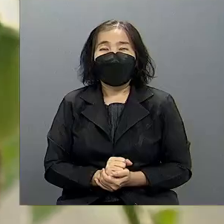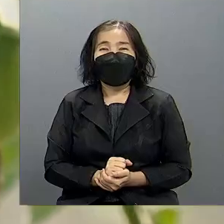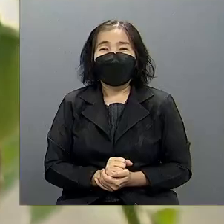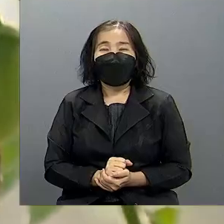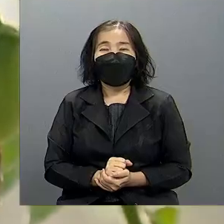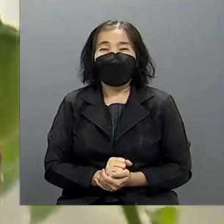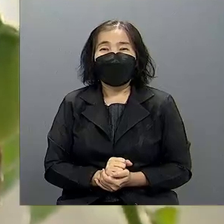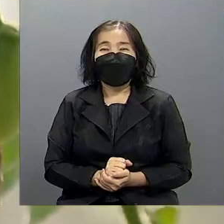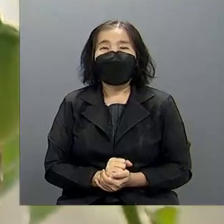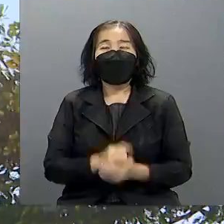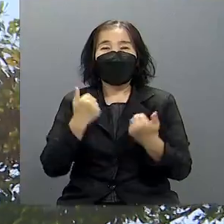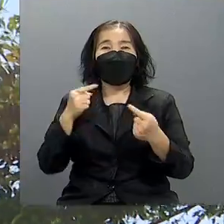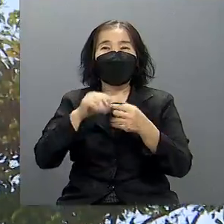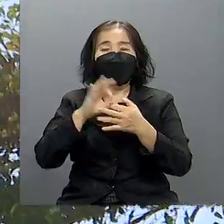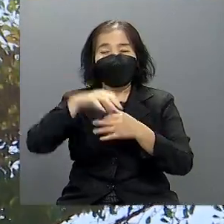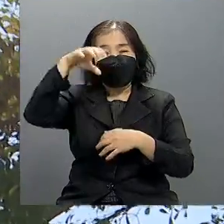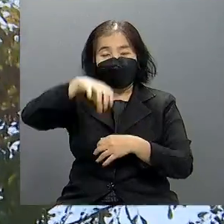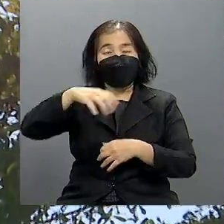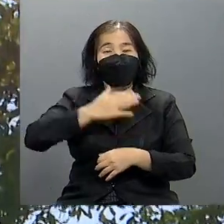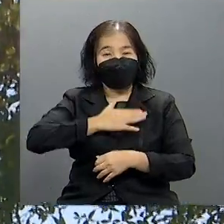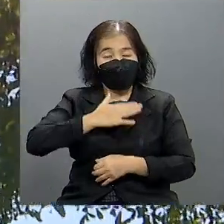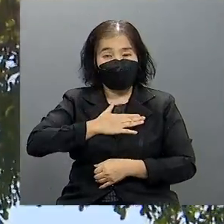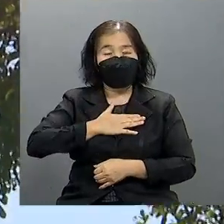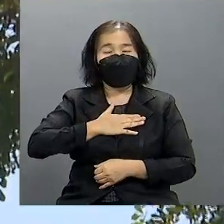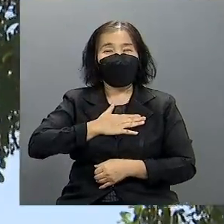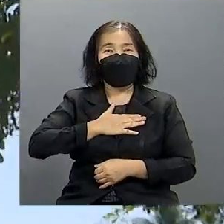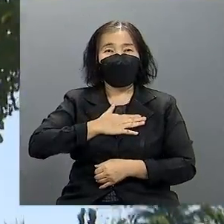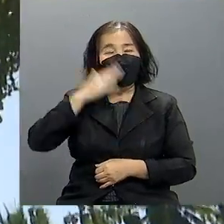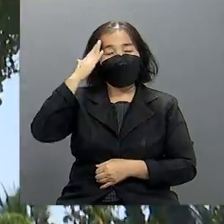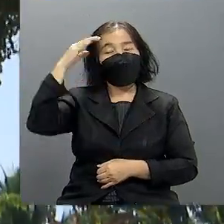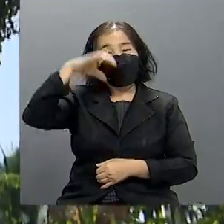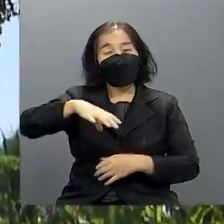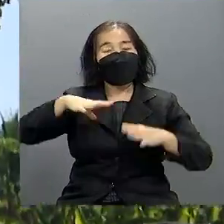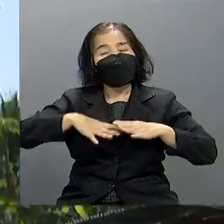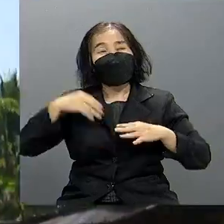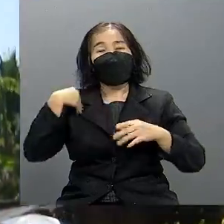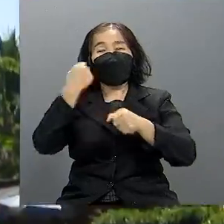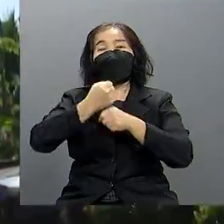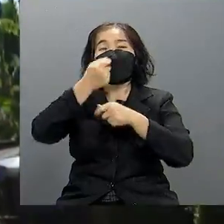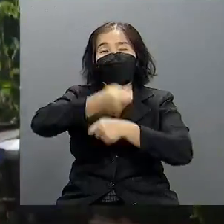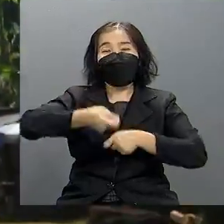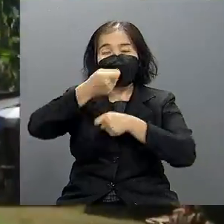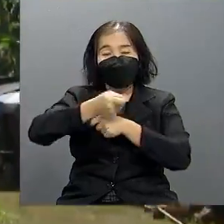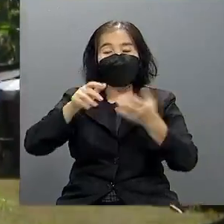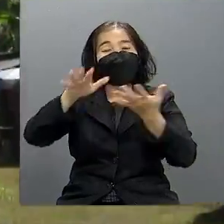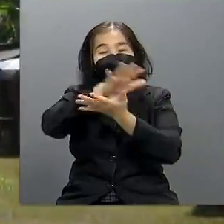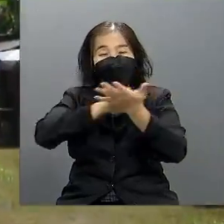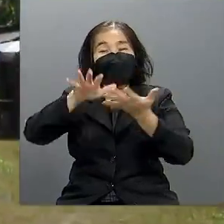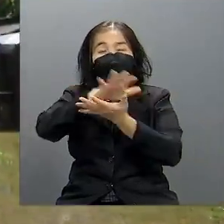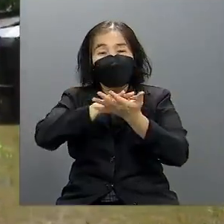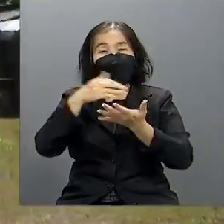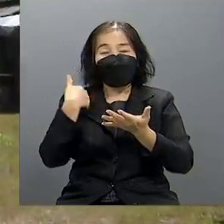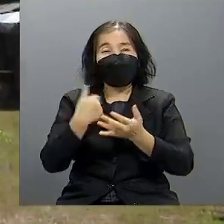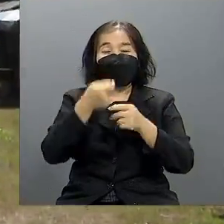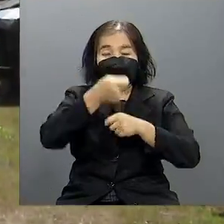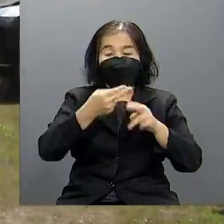SP Farm Stay เรานะคะจัดเป็นเกษตรผสมผสานนะคะเป็นท่องเที่ยวเชิงเกษตรในจังหวัดเพชรบูรณ์นะคะ